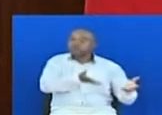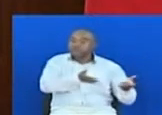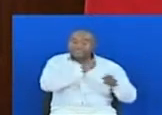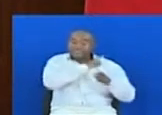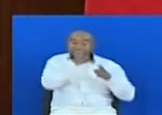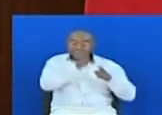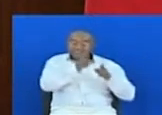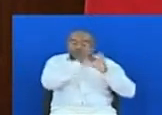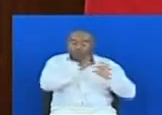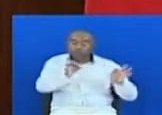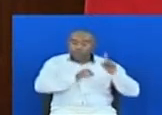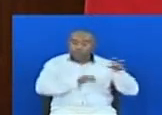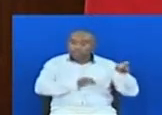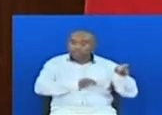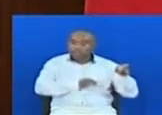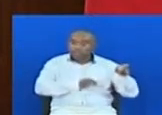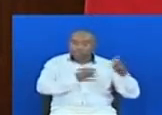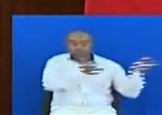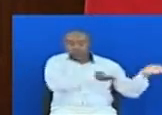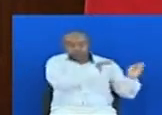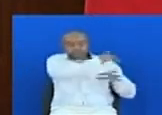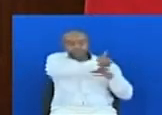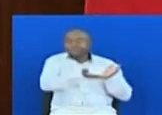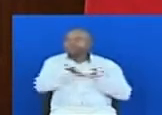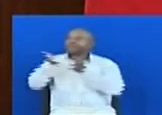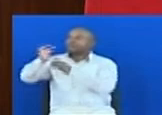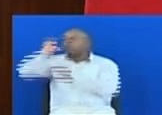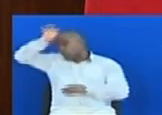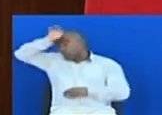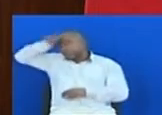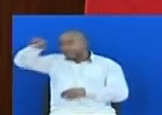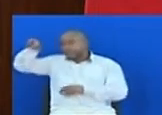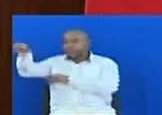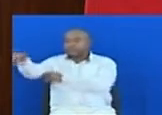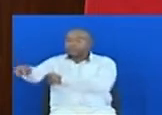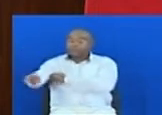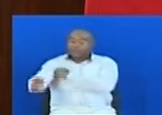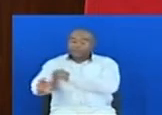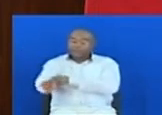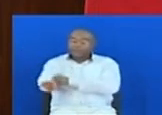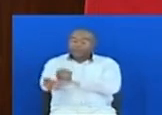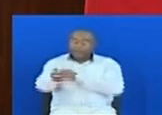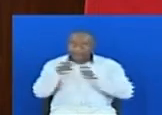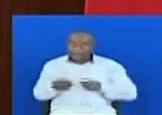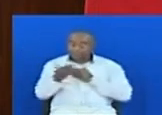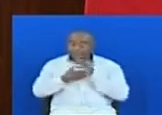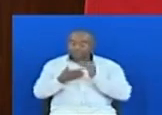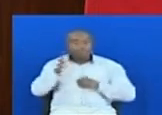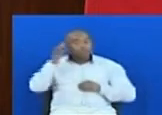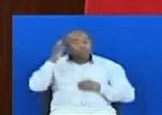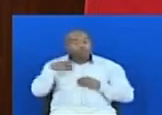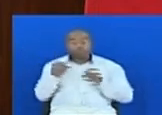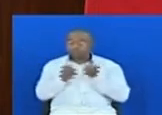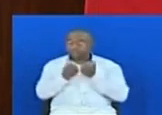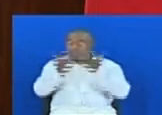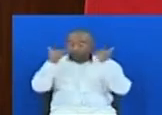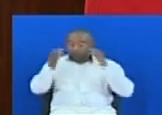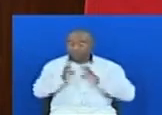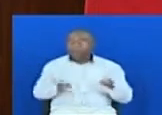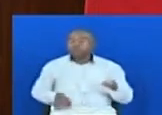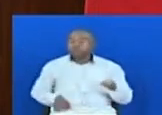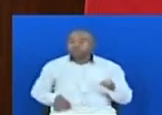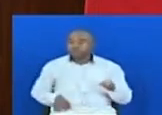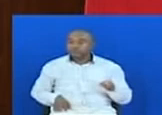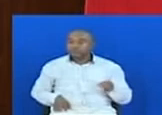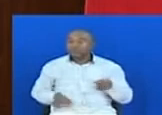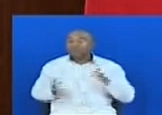standard walioitaka, imebidi urejeshwe. Leo wenzetu wa Muhimbili wameweza kutengeneza hizi PPE. Pengine